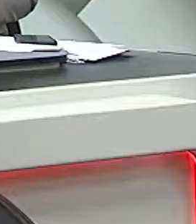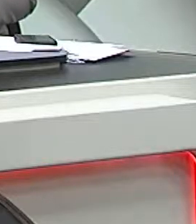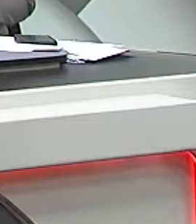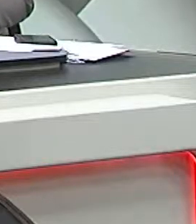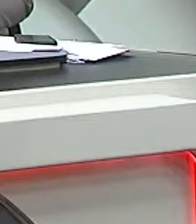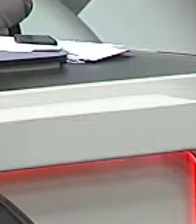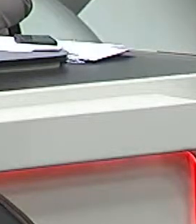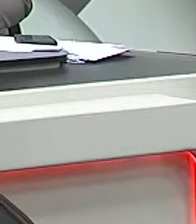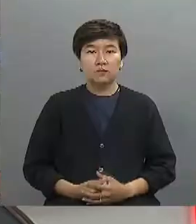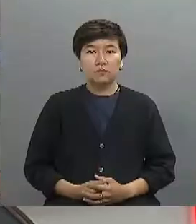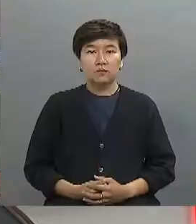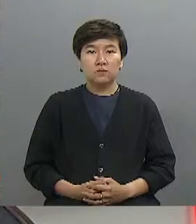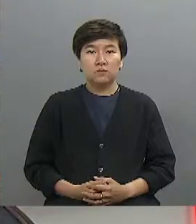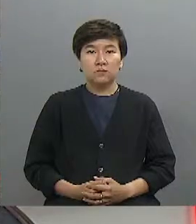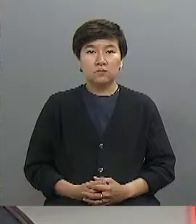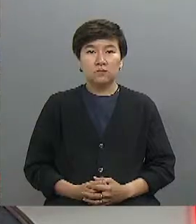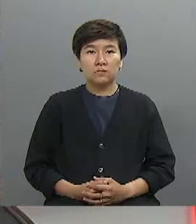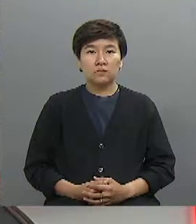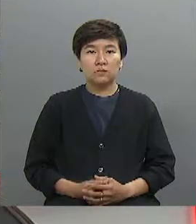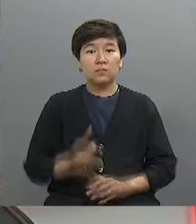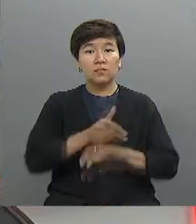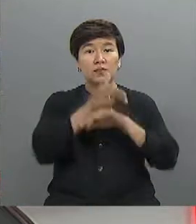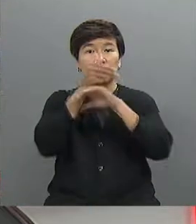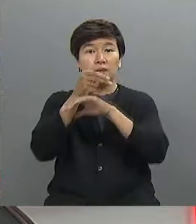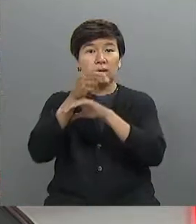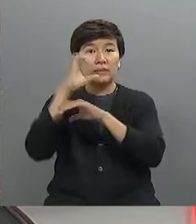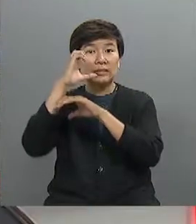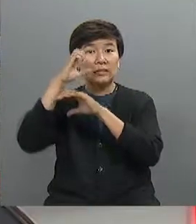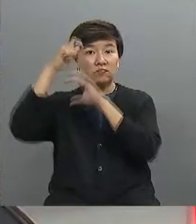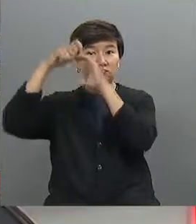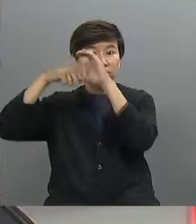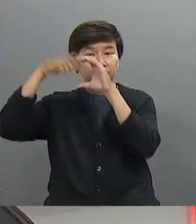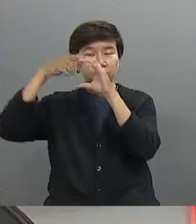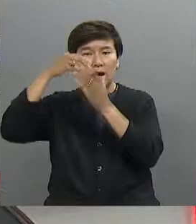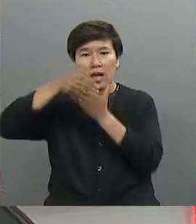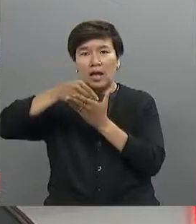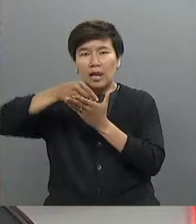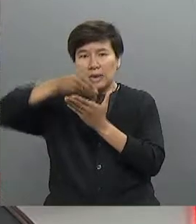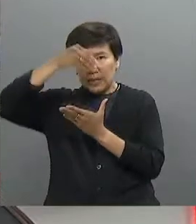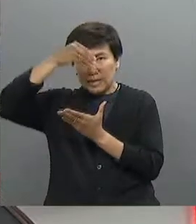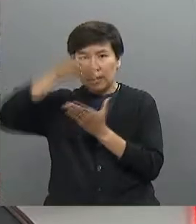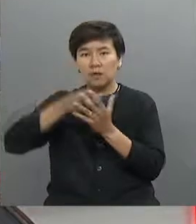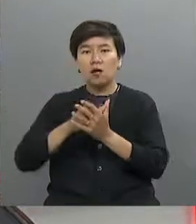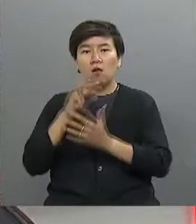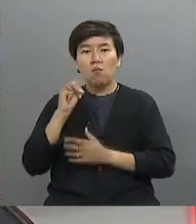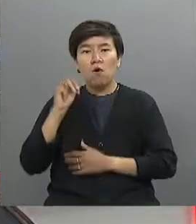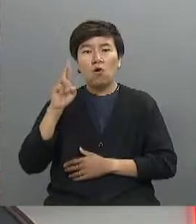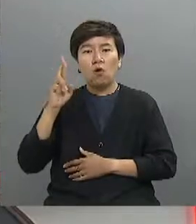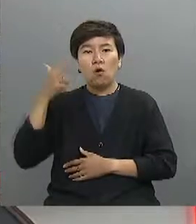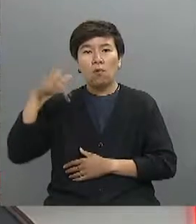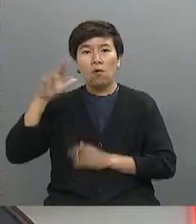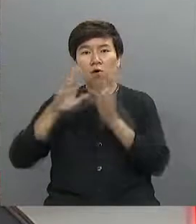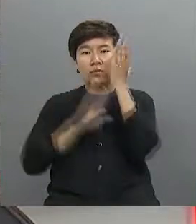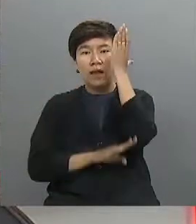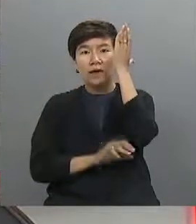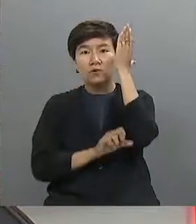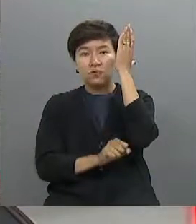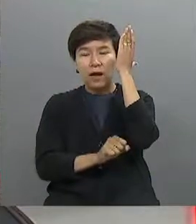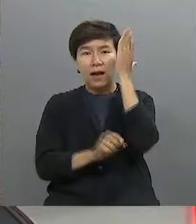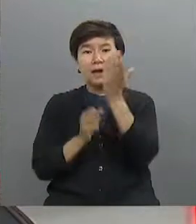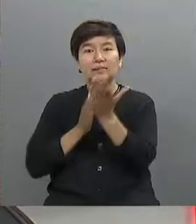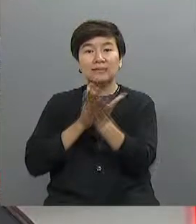แต่ฉันสิรี่พอตเตอร์วันนี้นักศึกษานิเทศศาสตร์มหาวิทยาลัยราชภัฏสงขลาพาไปดูอาชีพเสริมการเลี้ยงด้วงสาคูในกะละมัง